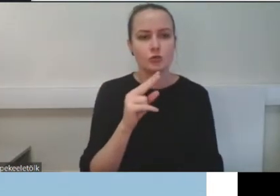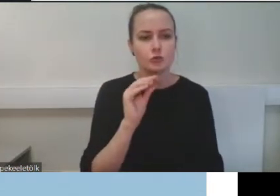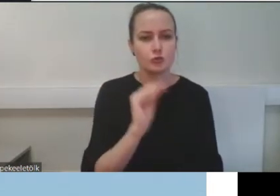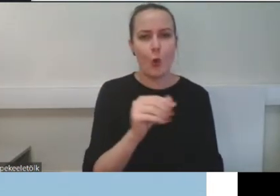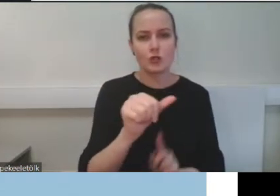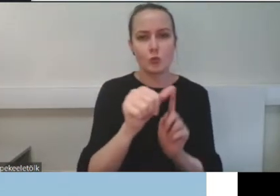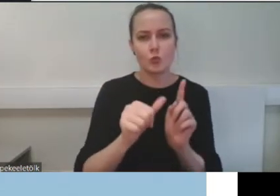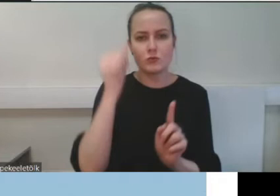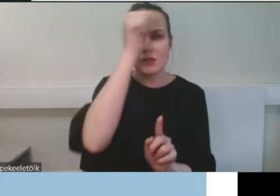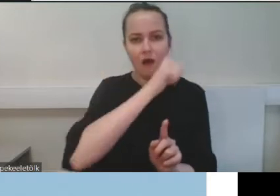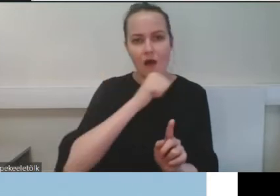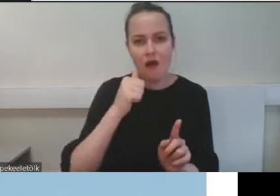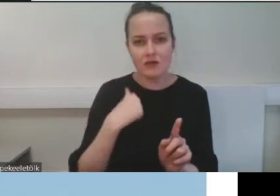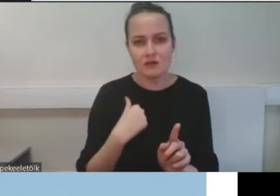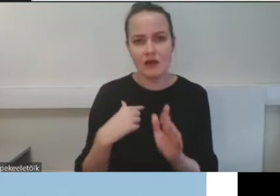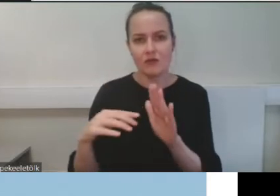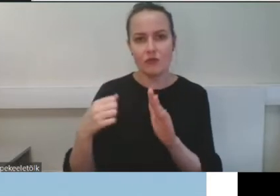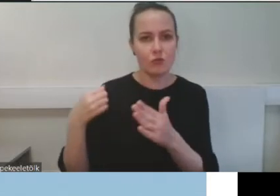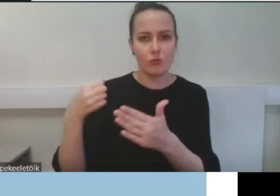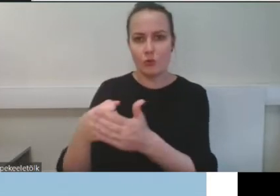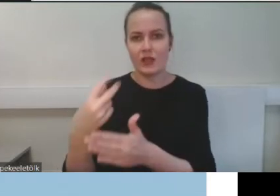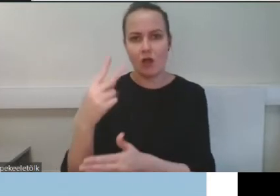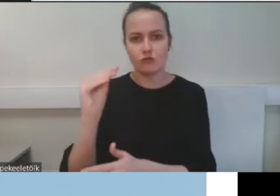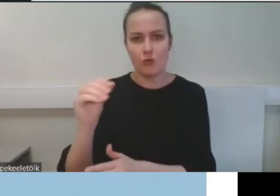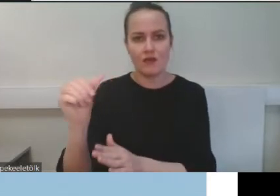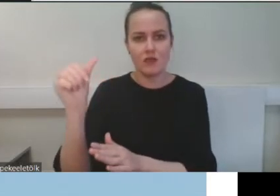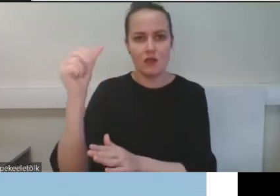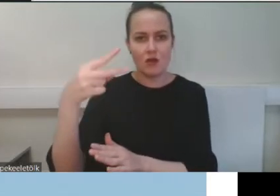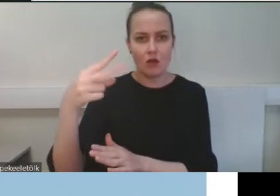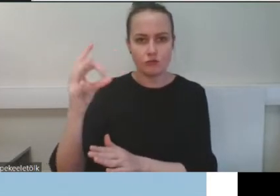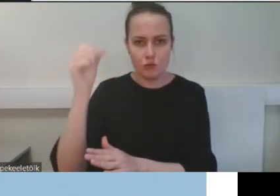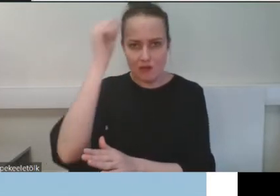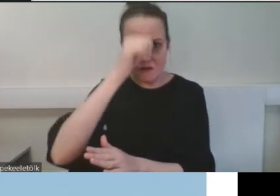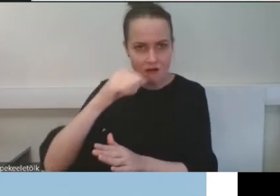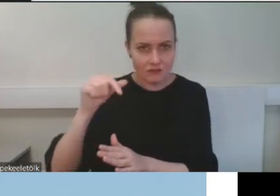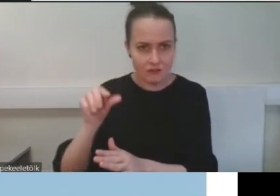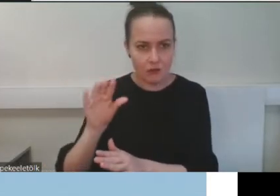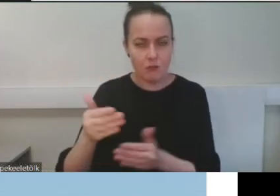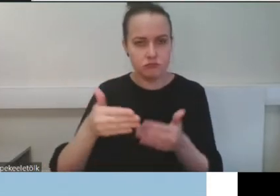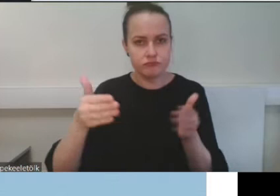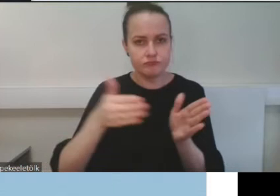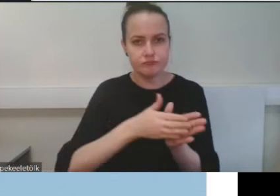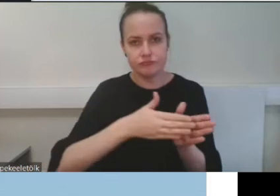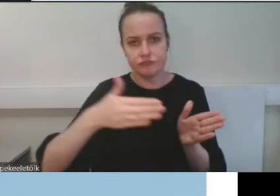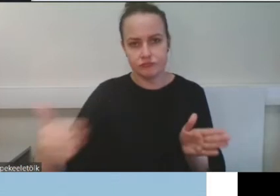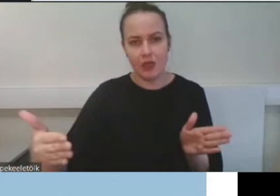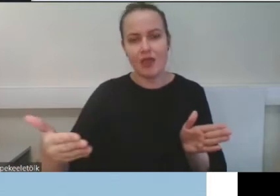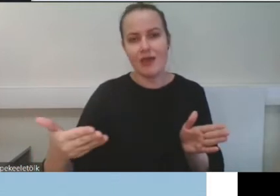või sotsiaalkindlustusametist. Et kõige detailsem vaade ongi siin kohalik omavalitsus.